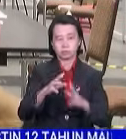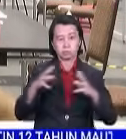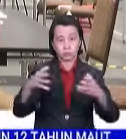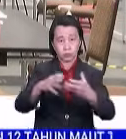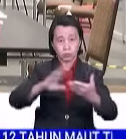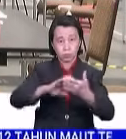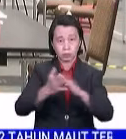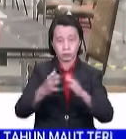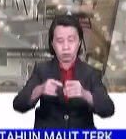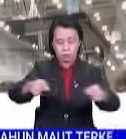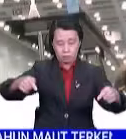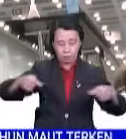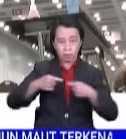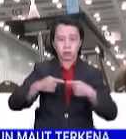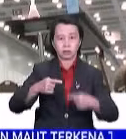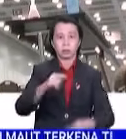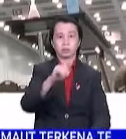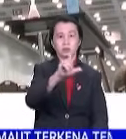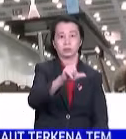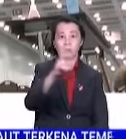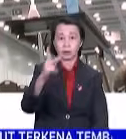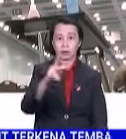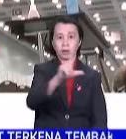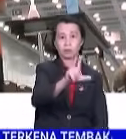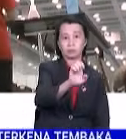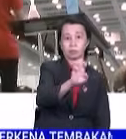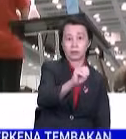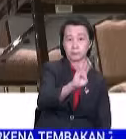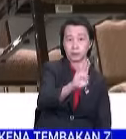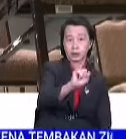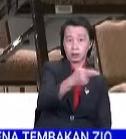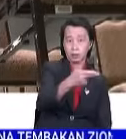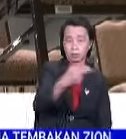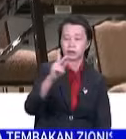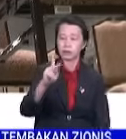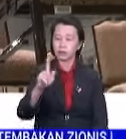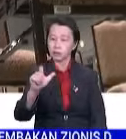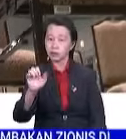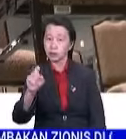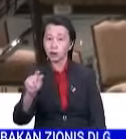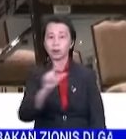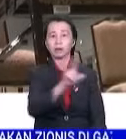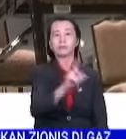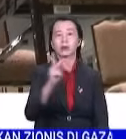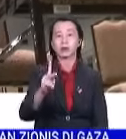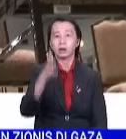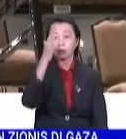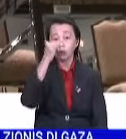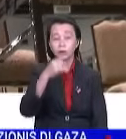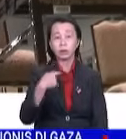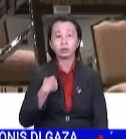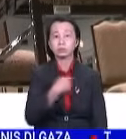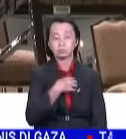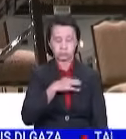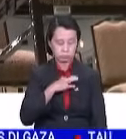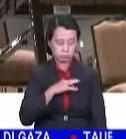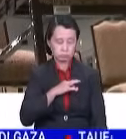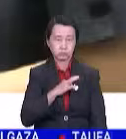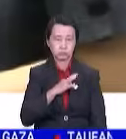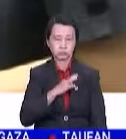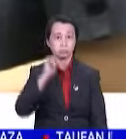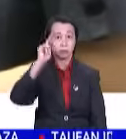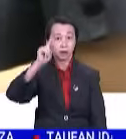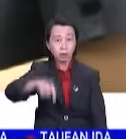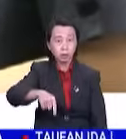di kawasan Lembah Klang nih tagged Kenapa kami semua BGP ini bersyukur indah untuk datang kesini satu